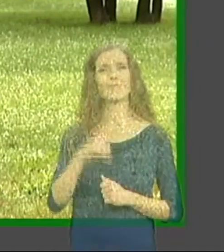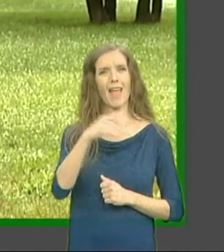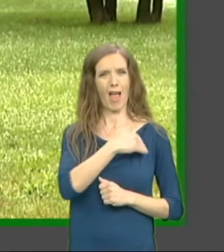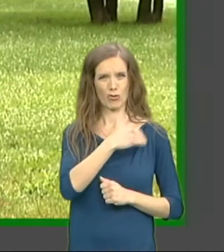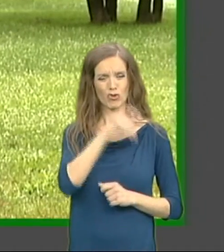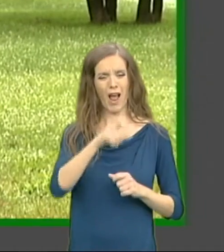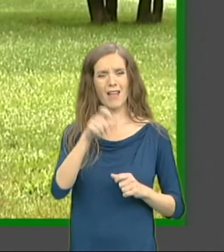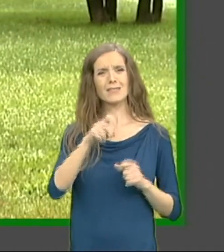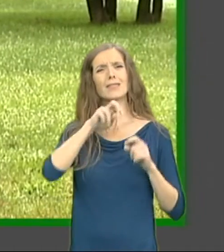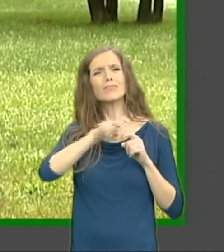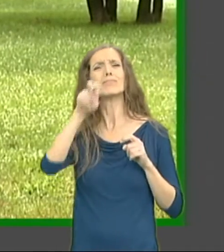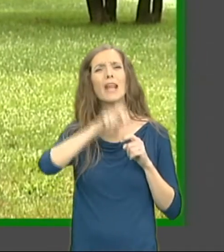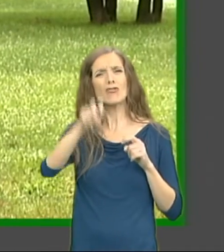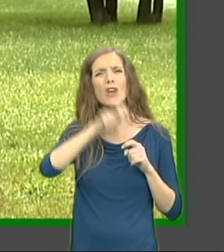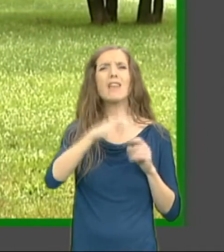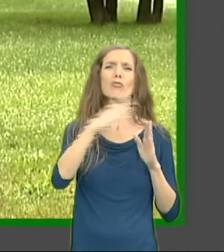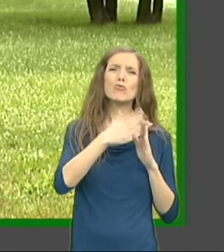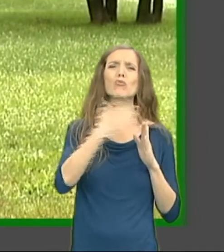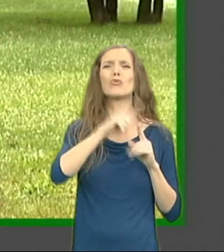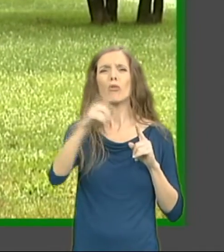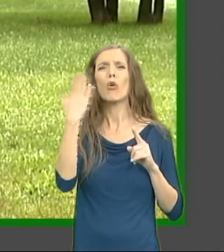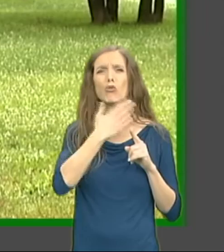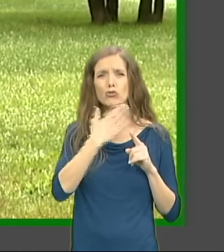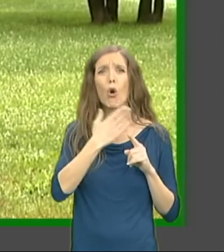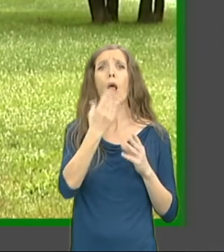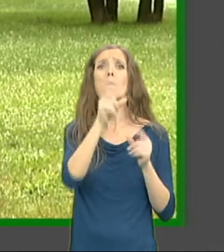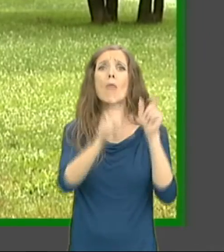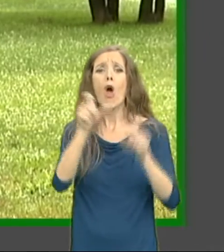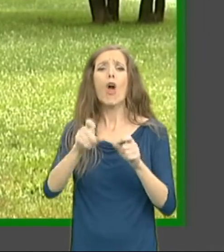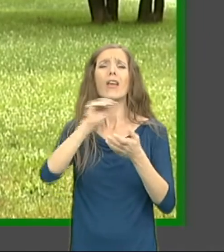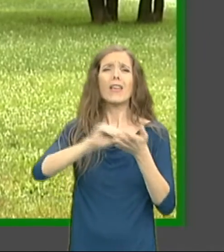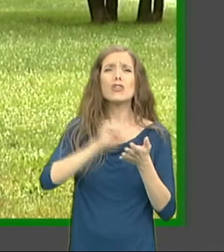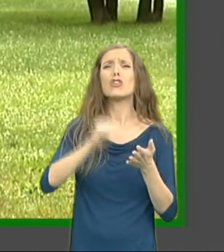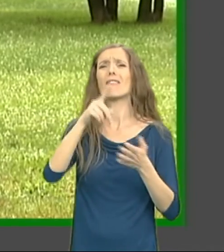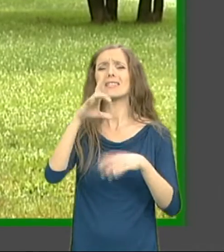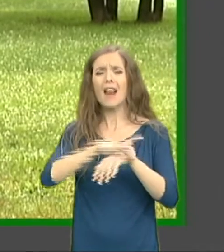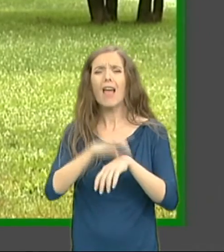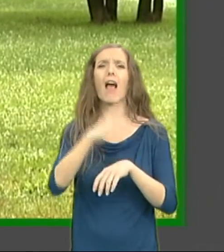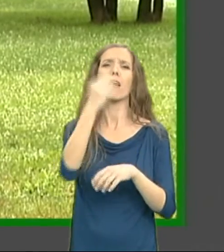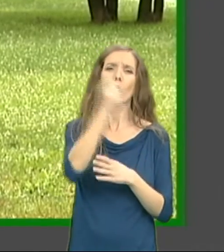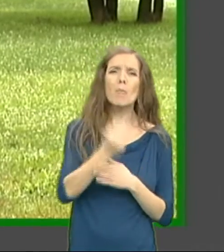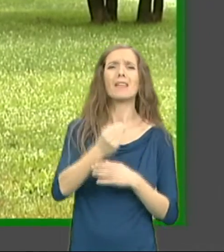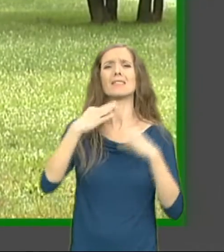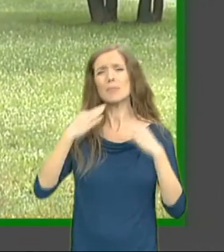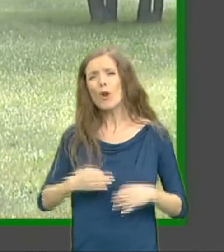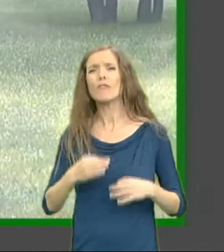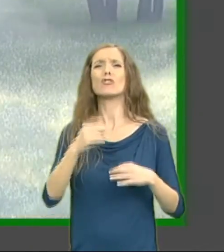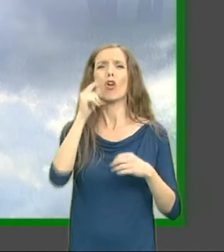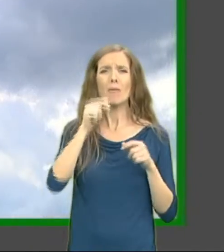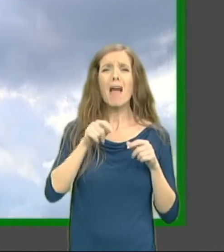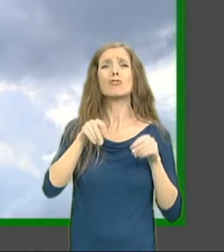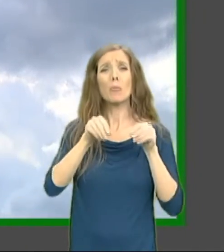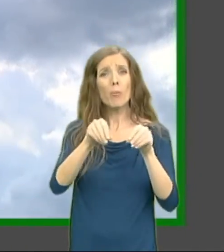Đaci pešaci su bili mnogi književnici, umetnici, lekari, profesori, majstori,